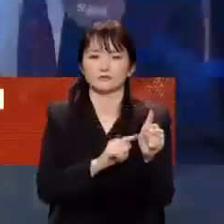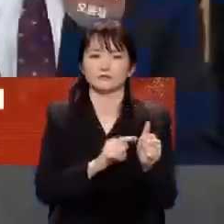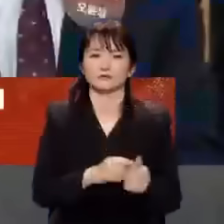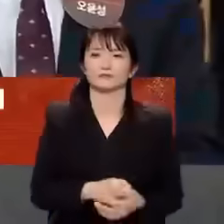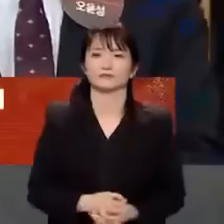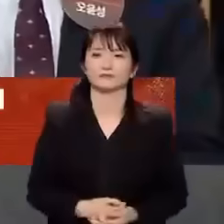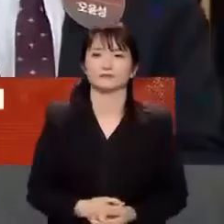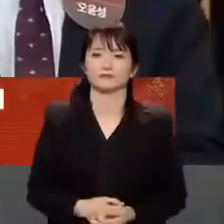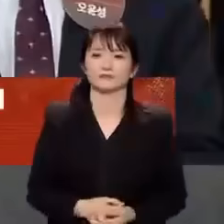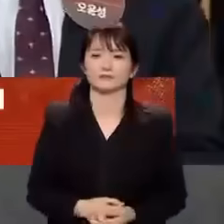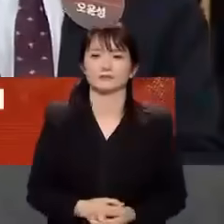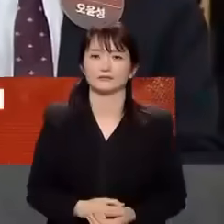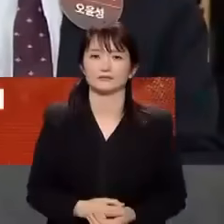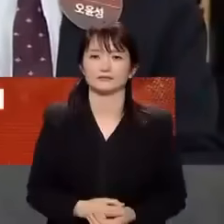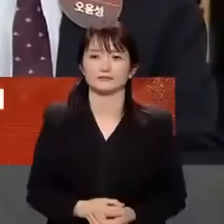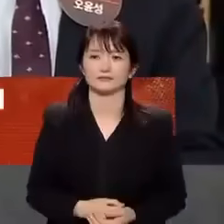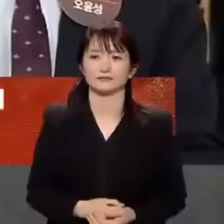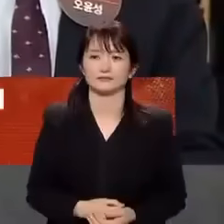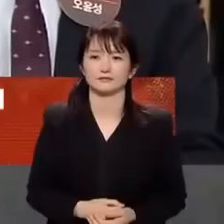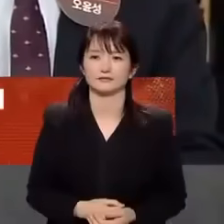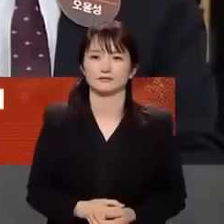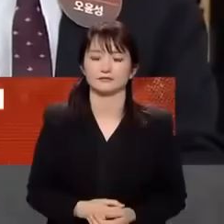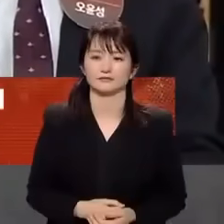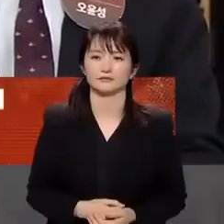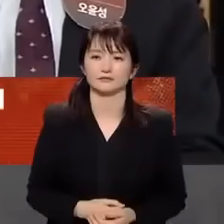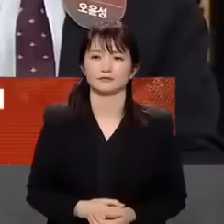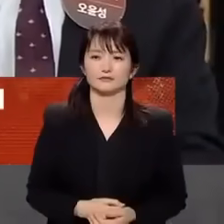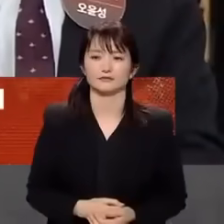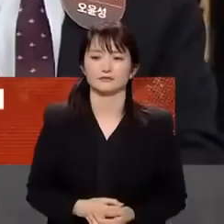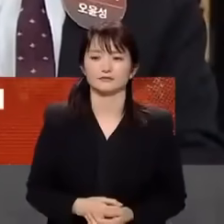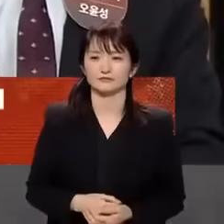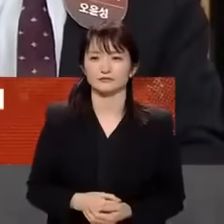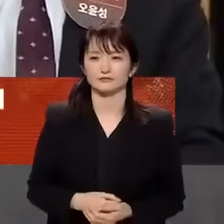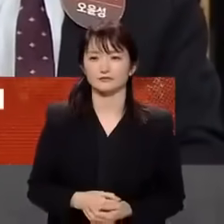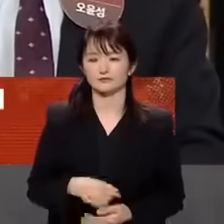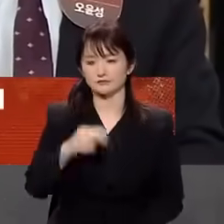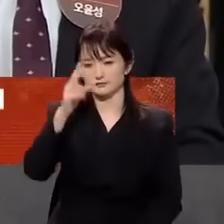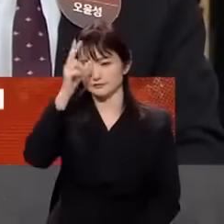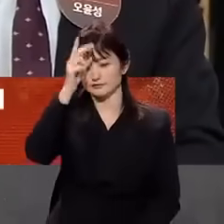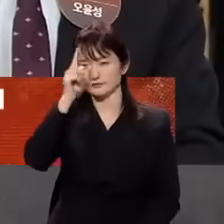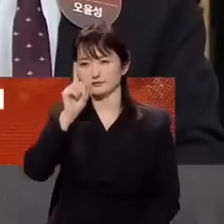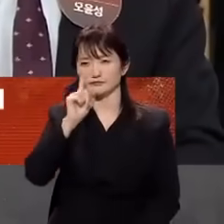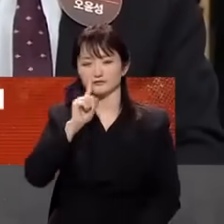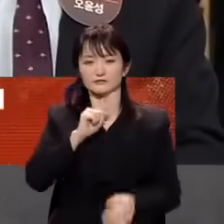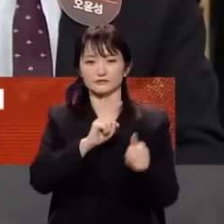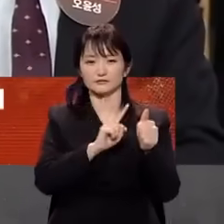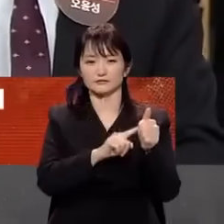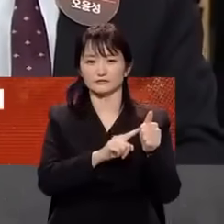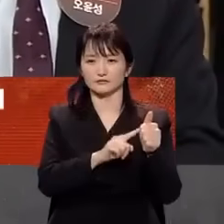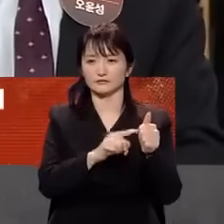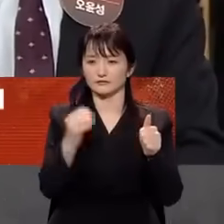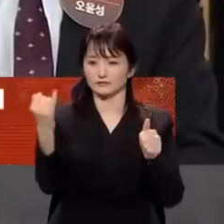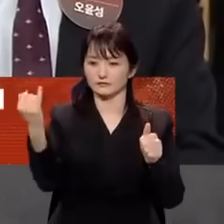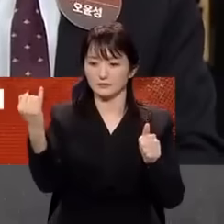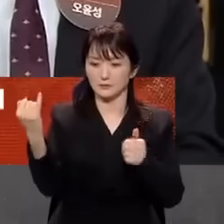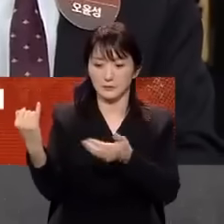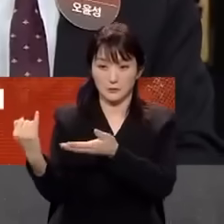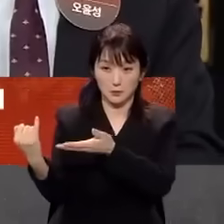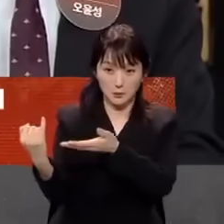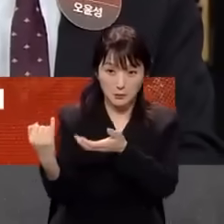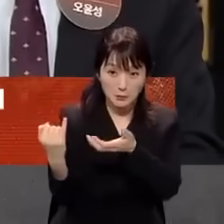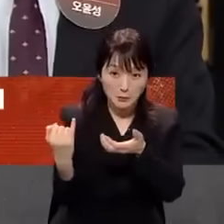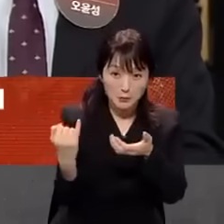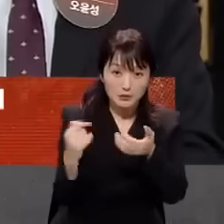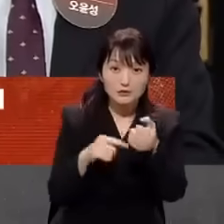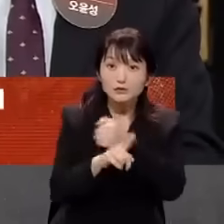그런데 지금 얘기 나오는 것이 어 지금 이제 수사 기관에서는 가해 그 중학생이 여성을 유인하려고 한